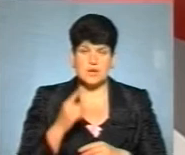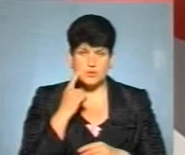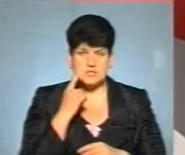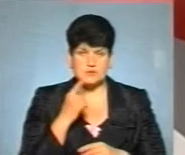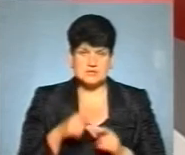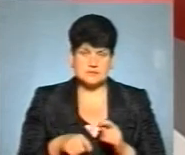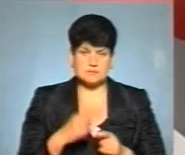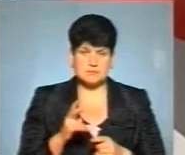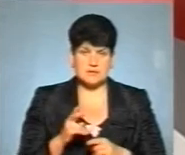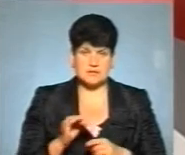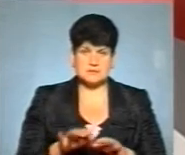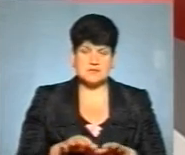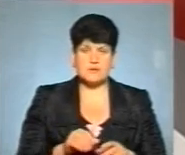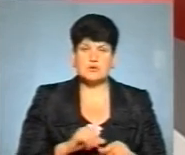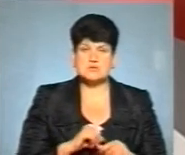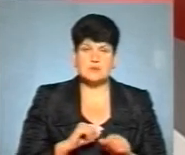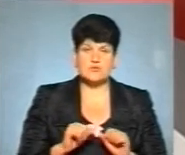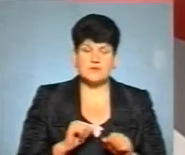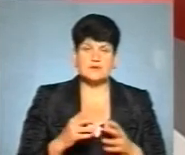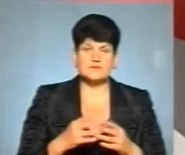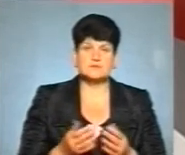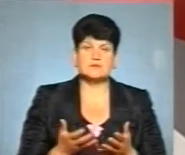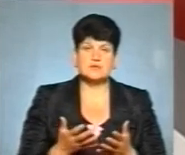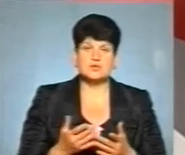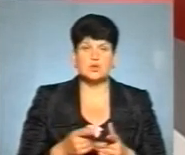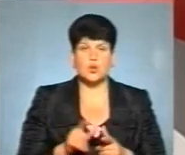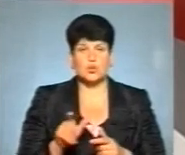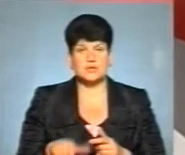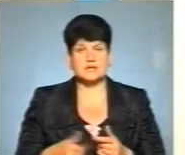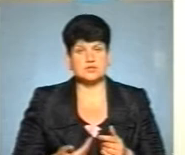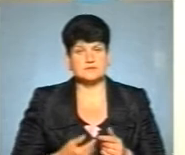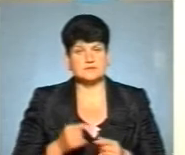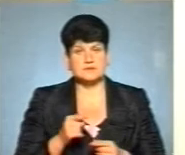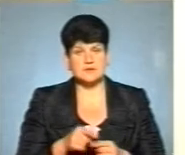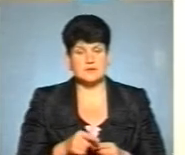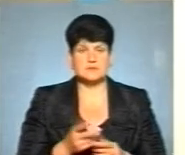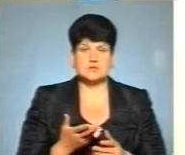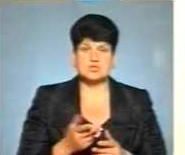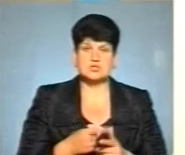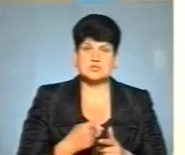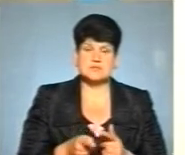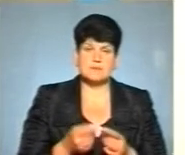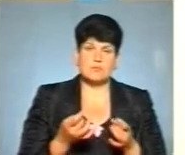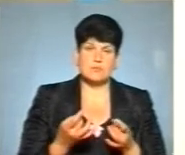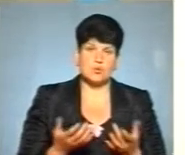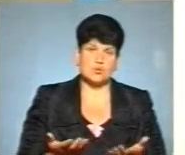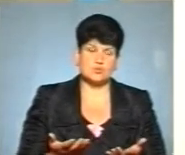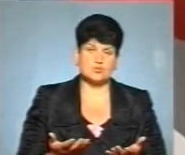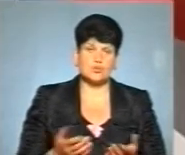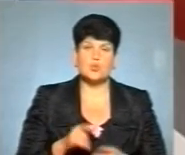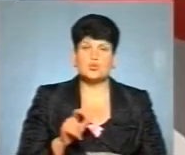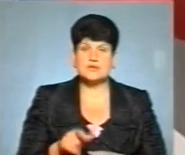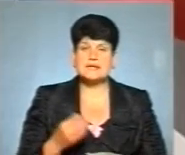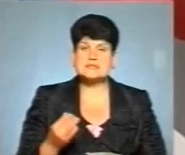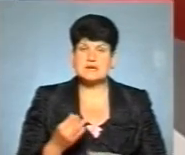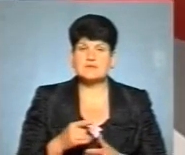збитки органи місцевого самоврядування, і вже встановлюється, чи людина проживає, чи цей будинок жилий, чи це будинок просто якийсь. Людей цікавить